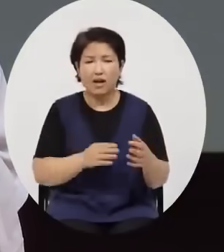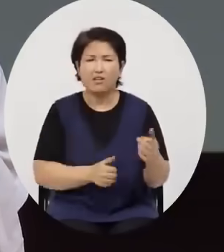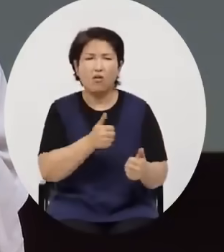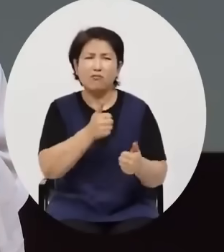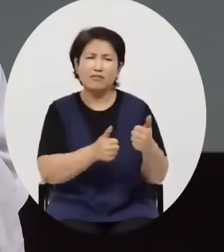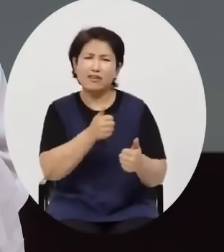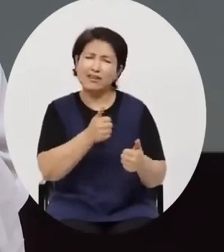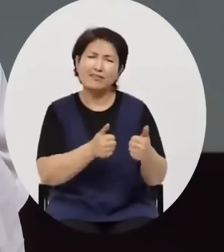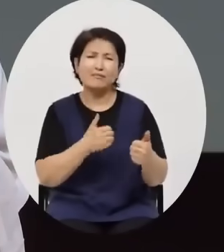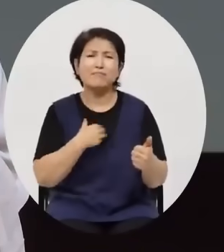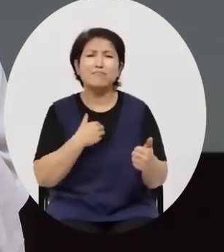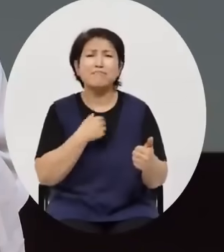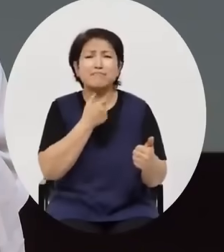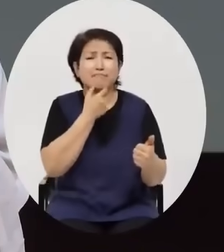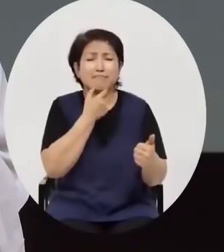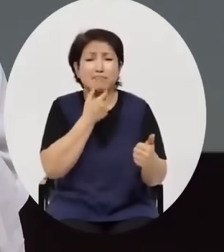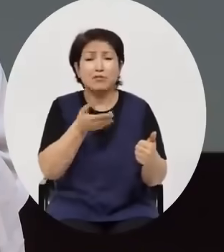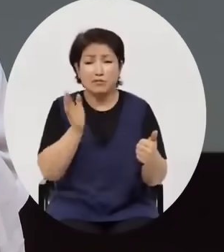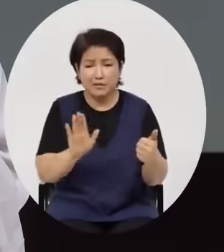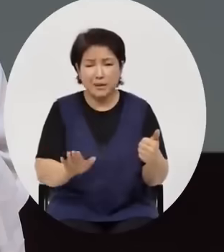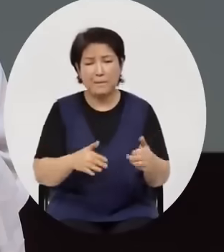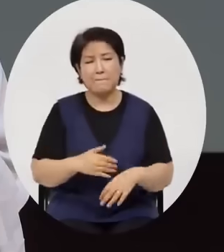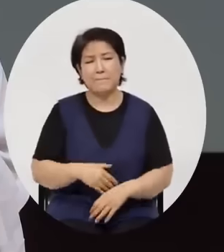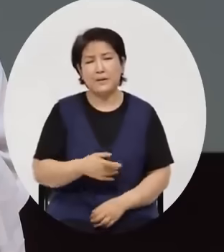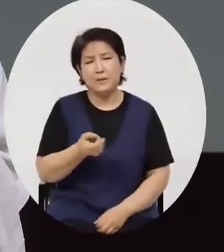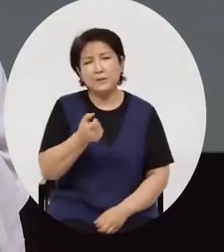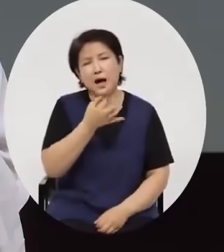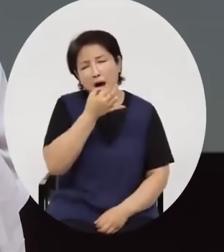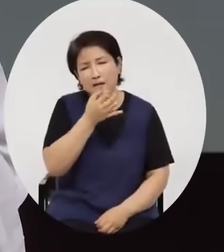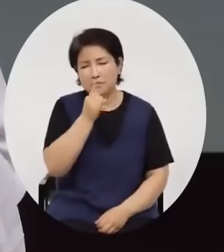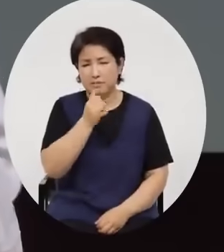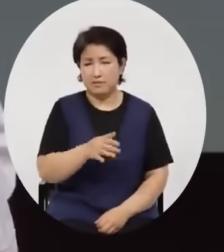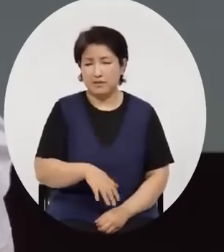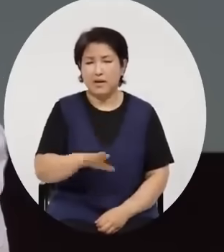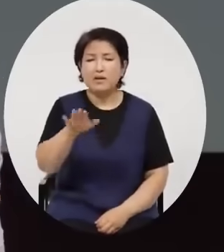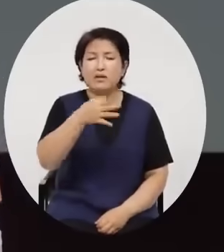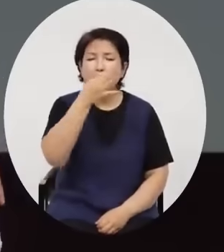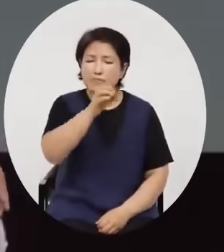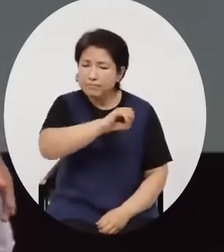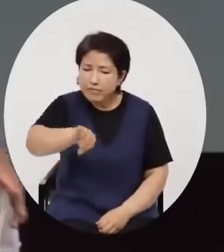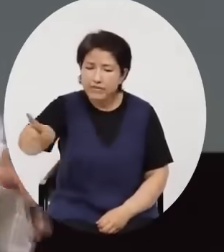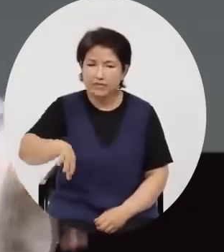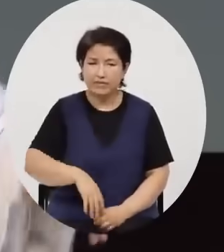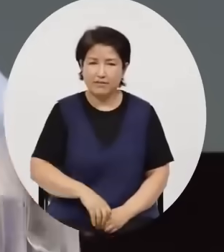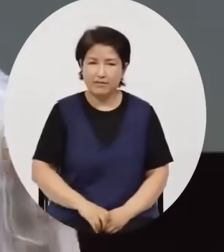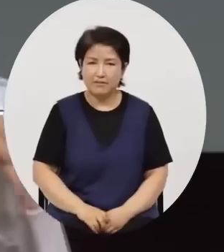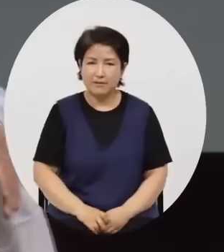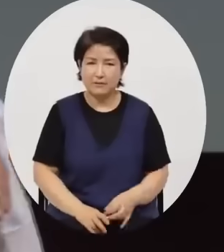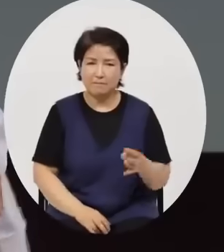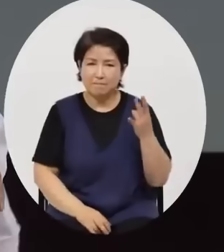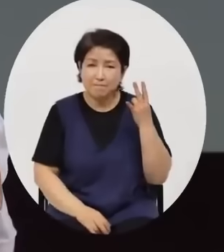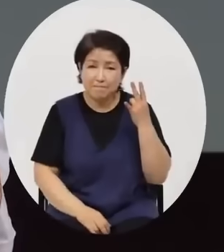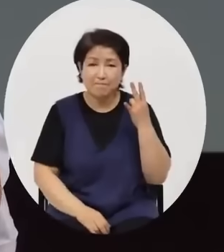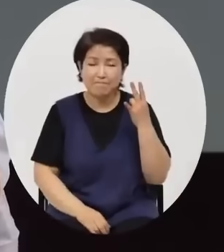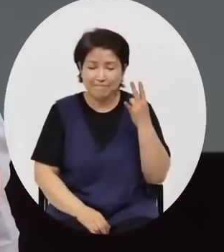경쟁은 안 하고 싶은데 제 욕심이에요. 그러면 욕심을 버려야지. 예.